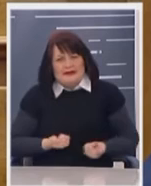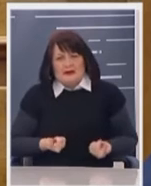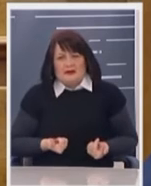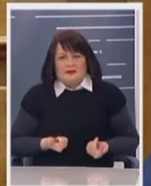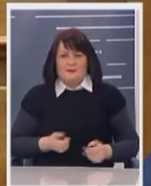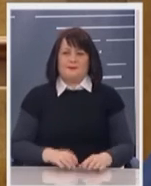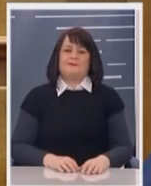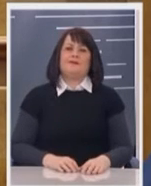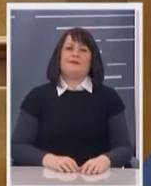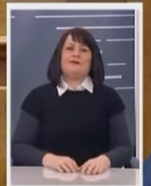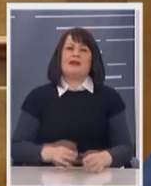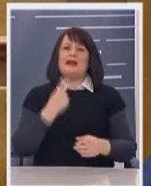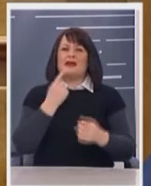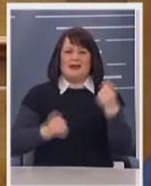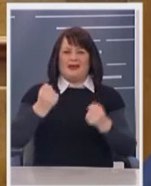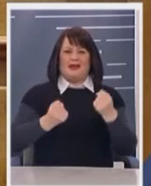ΕΚΑΒ.